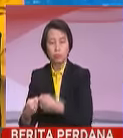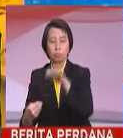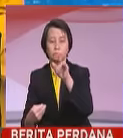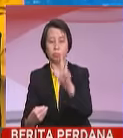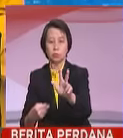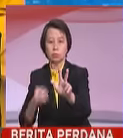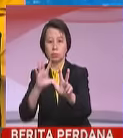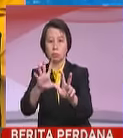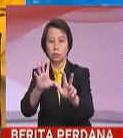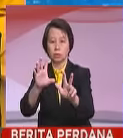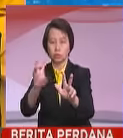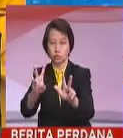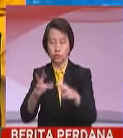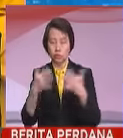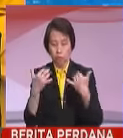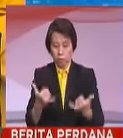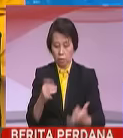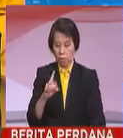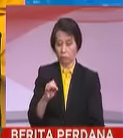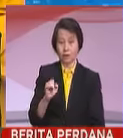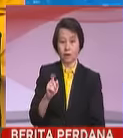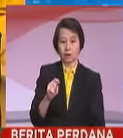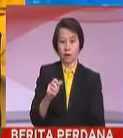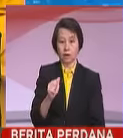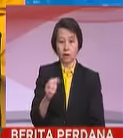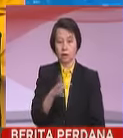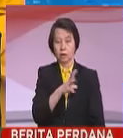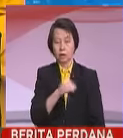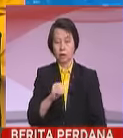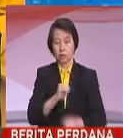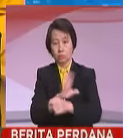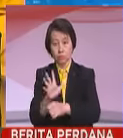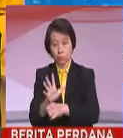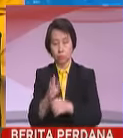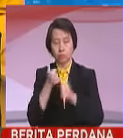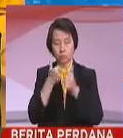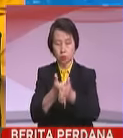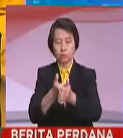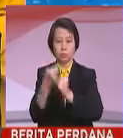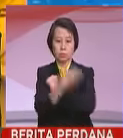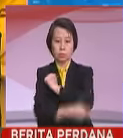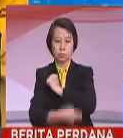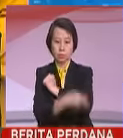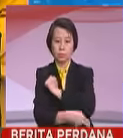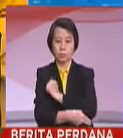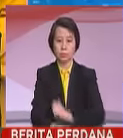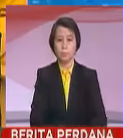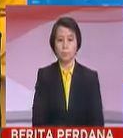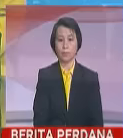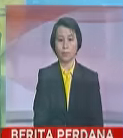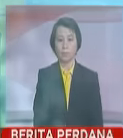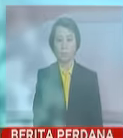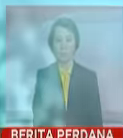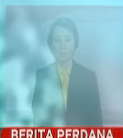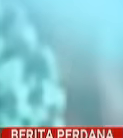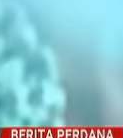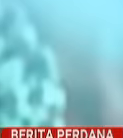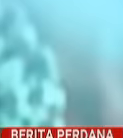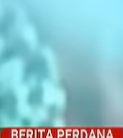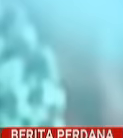357. Berikut data terkini COVID-19 diikuti kes positif harian mengikut negeri.